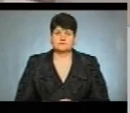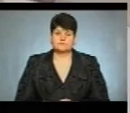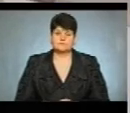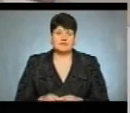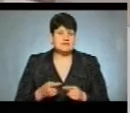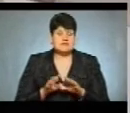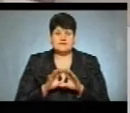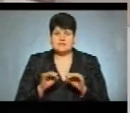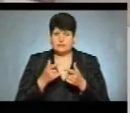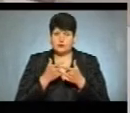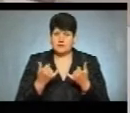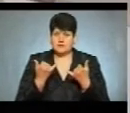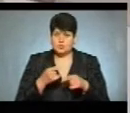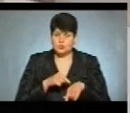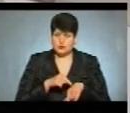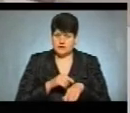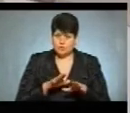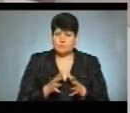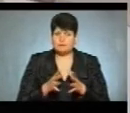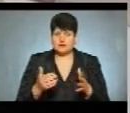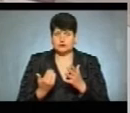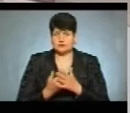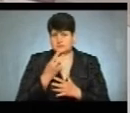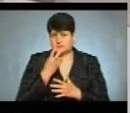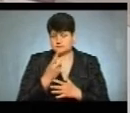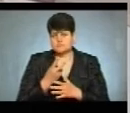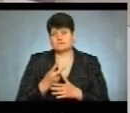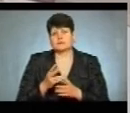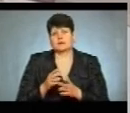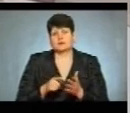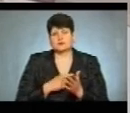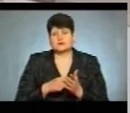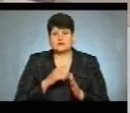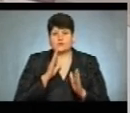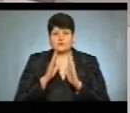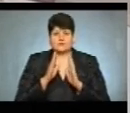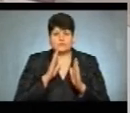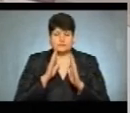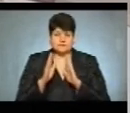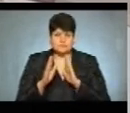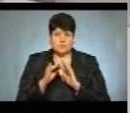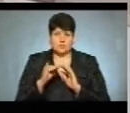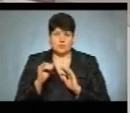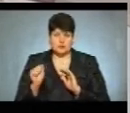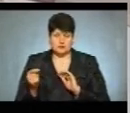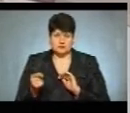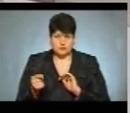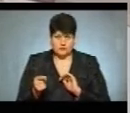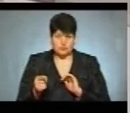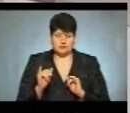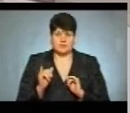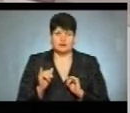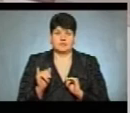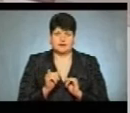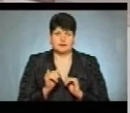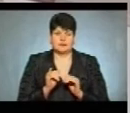Це вся інформація на цю годину. Більше новин ви можете знайти на нашій сторінці у соцмережі Facebook UA Тернопіль та